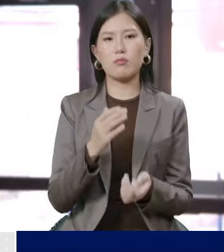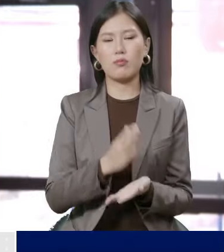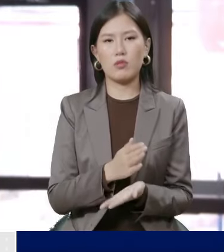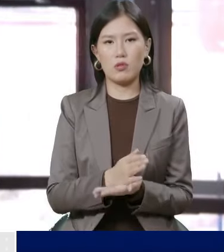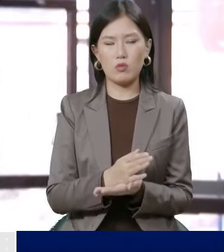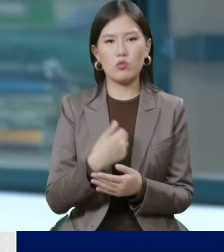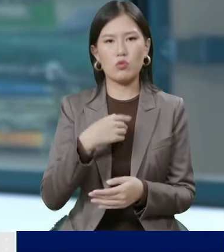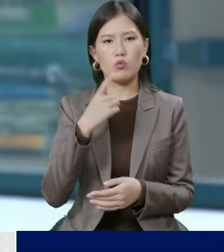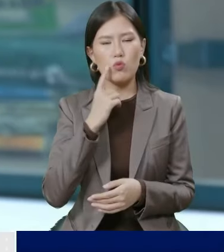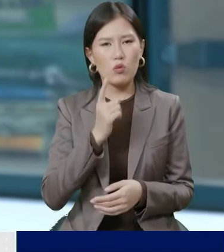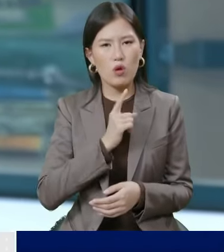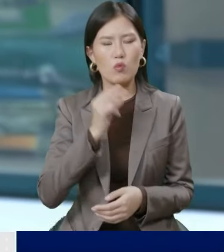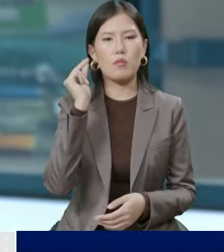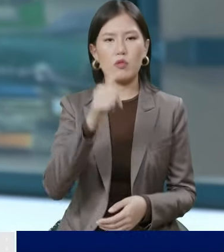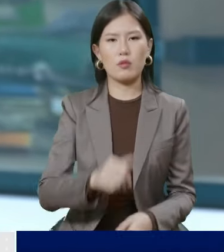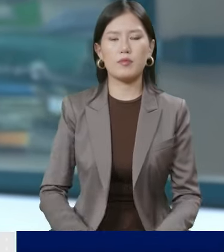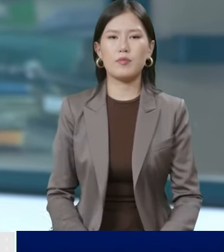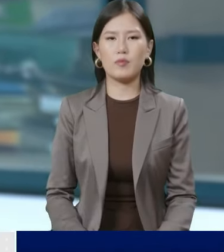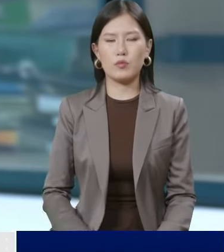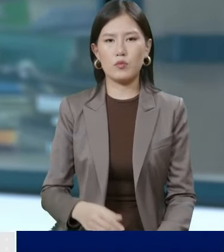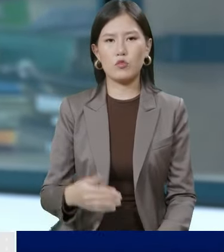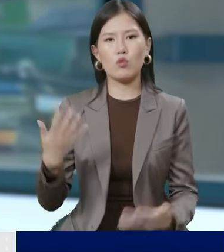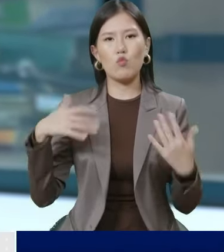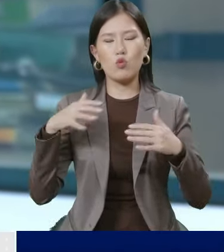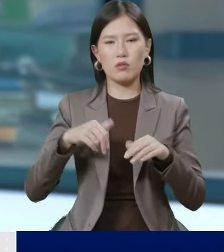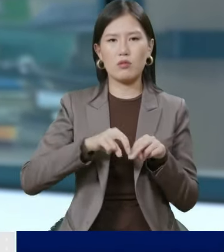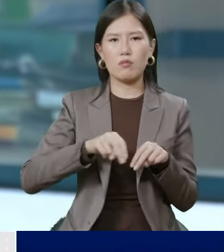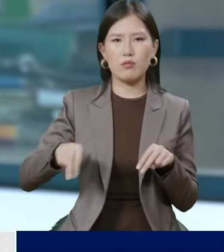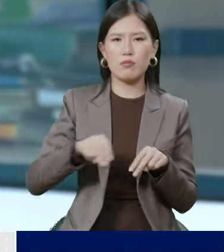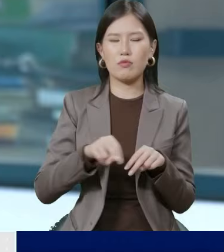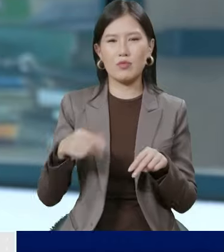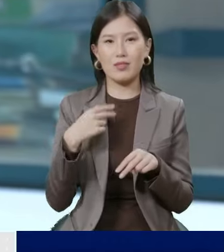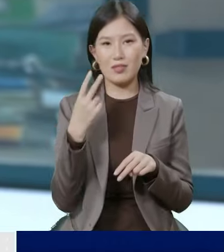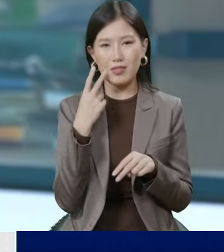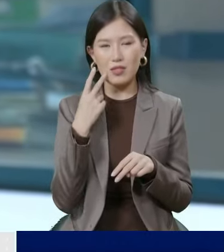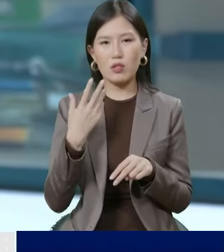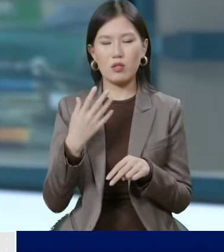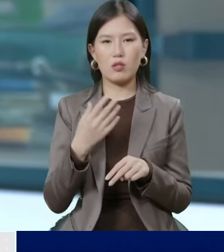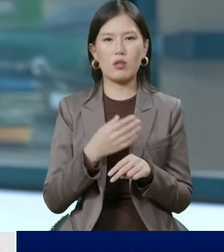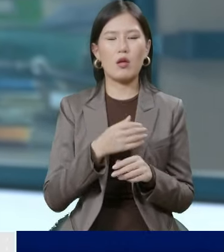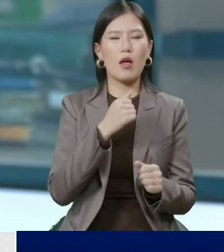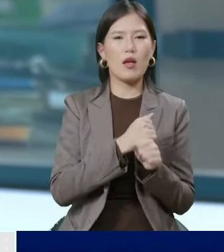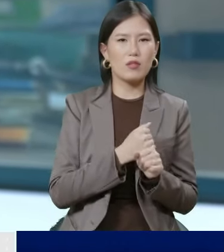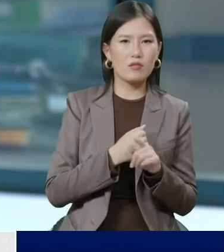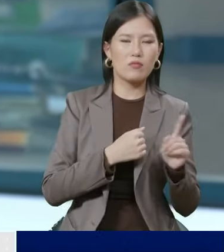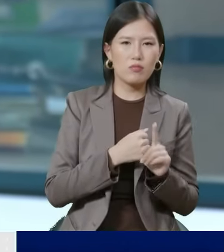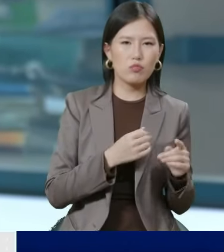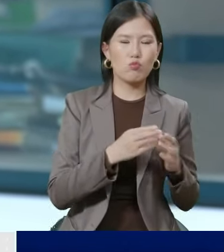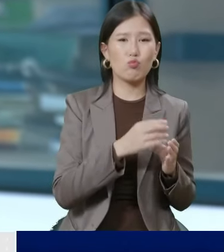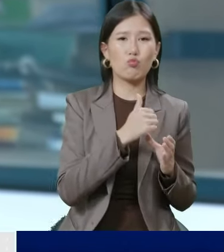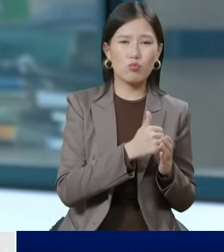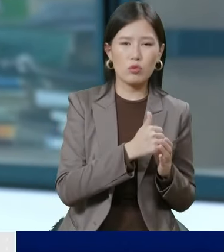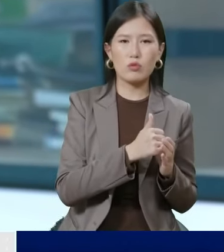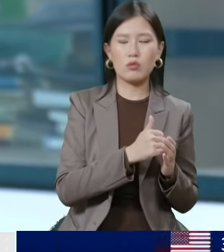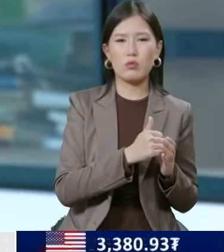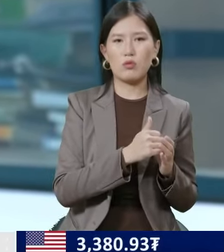югаар ингэж сурсан. Би энэ шугамн бүжгэнд явснаар ер нь яг ажил төрөл хийгээл хүн чинь хамт олонтой амьдар байна л дээ. Ер нь нэг жоохноос